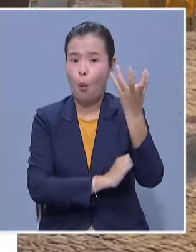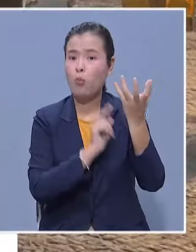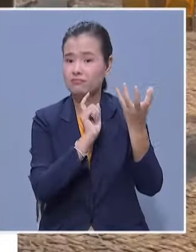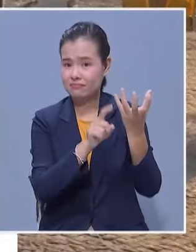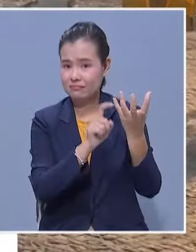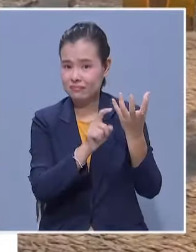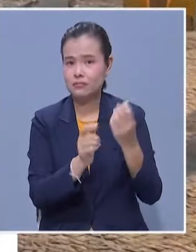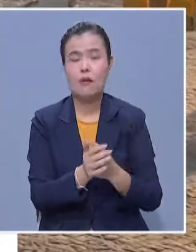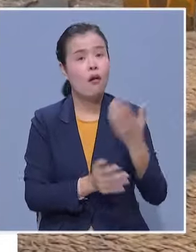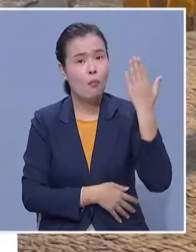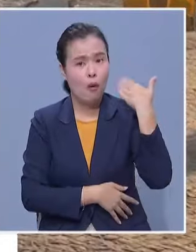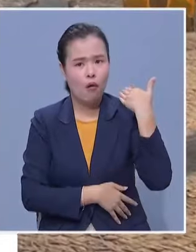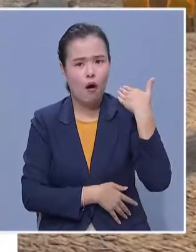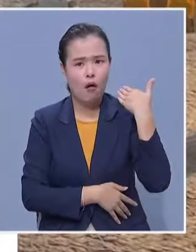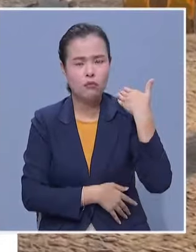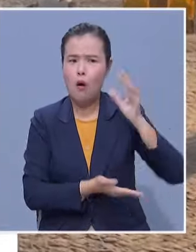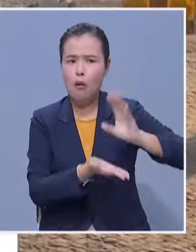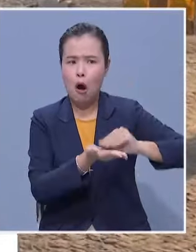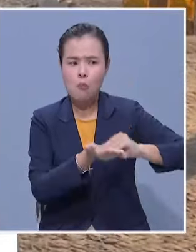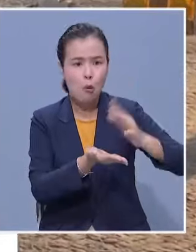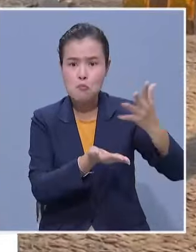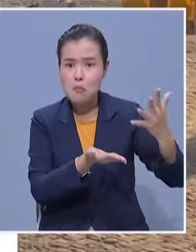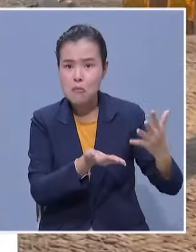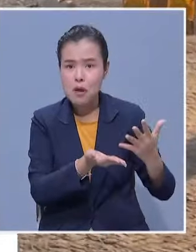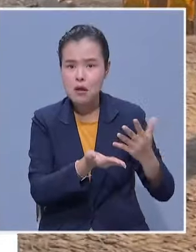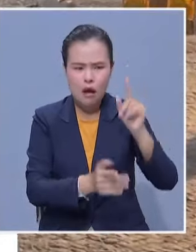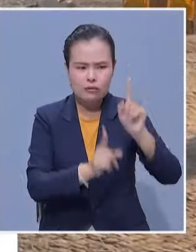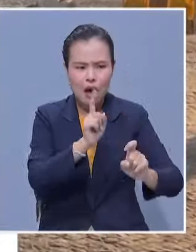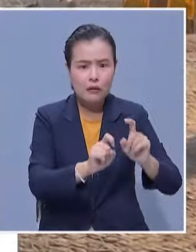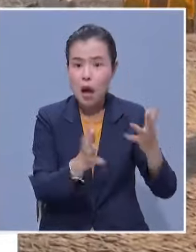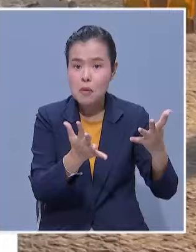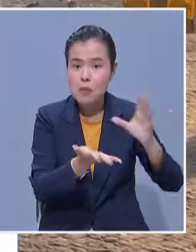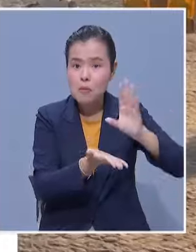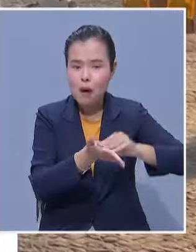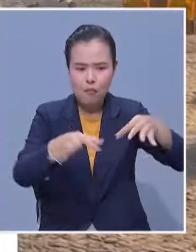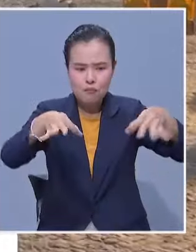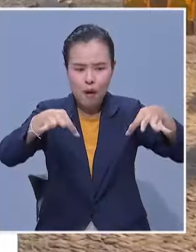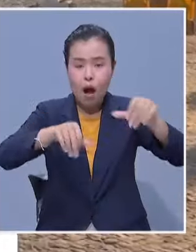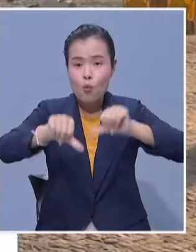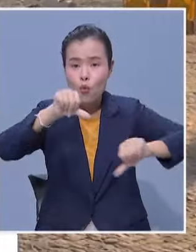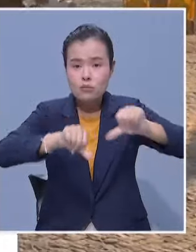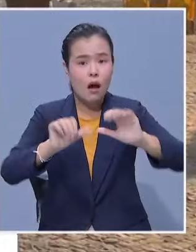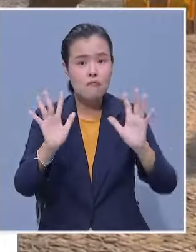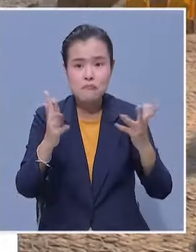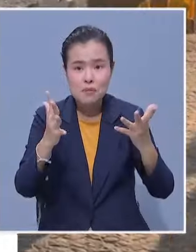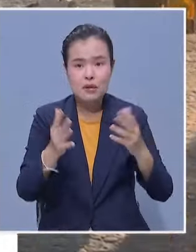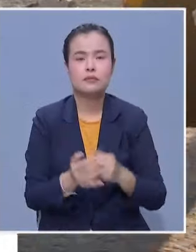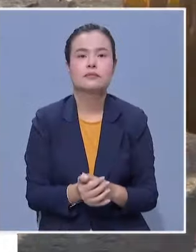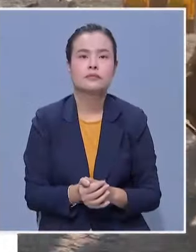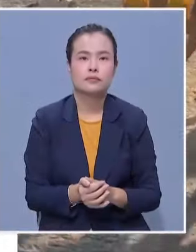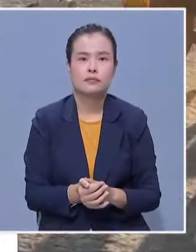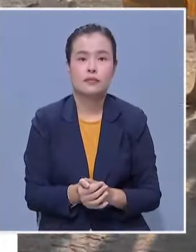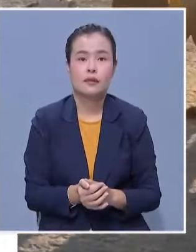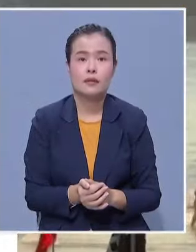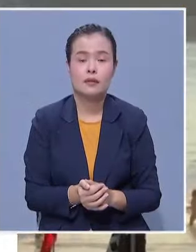หลังจากที่ผ่านมานั้นยังไม่มีรายงานการเสียชีวิตด้วยโรคนี้ในเอกสารทางวิทยาศาสตร์ในรายงานระบุว่า